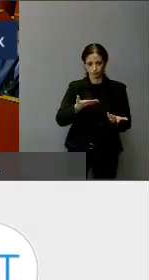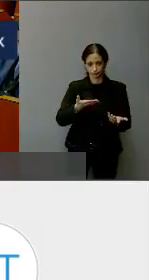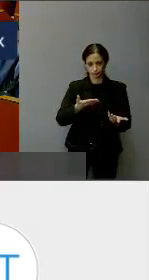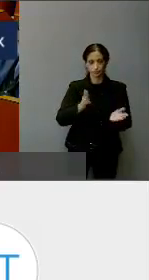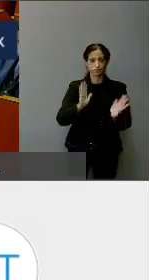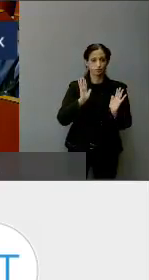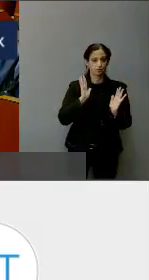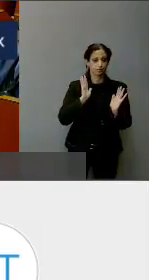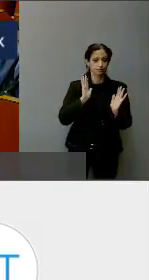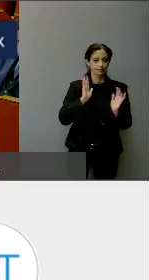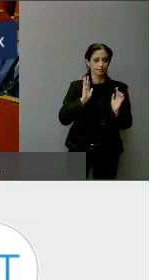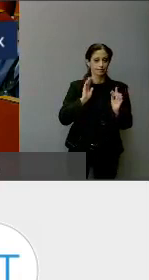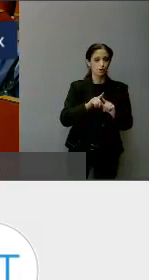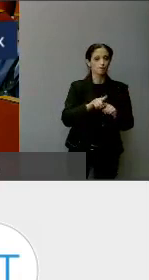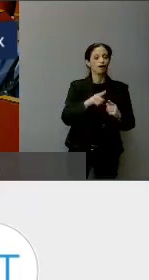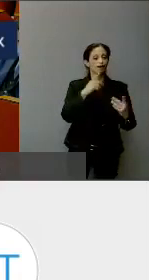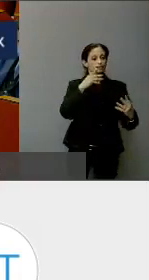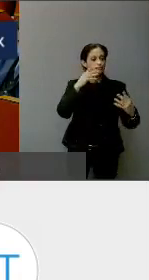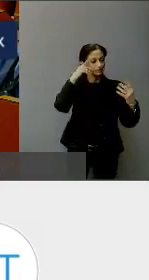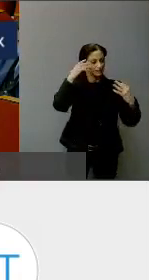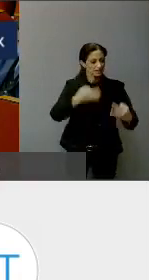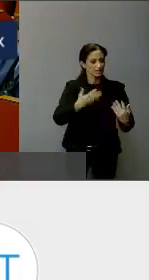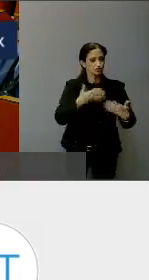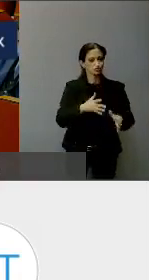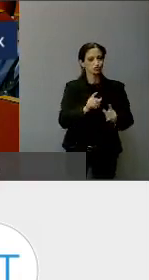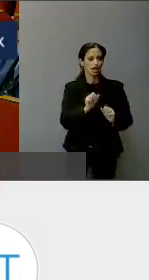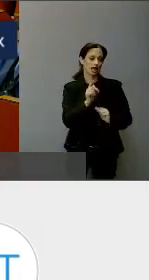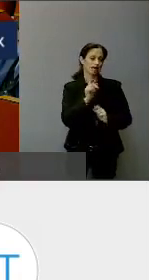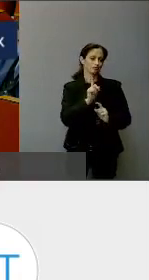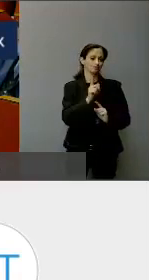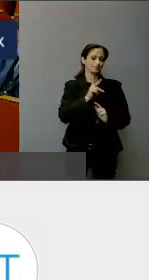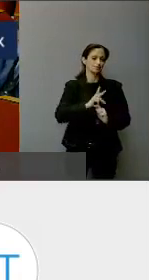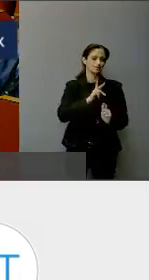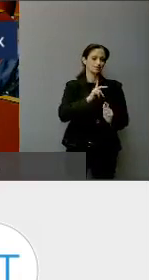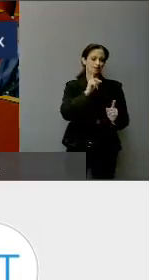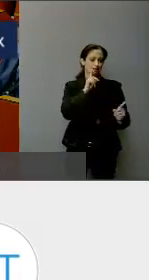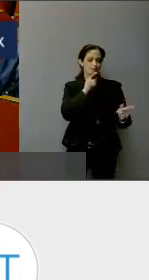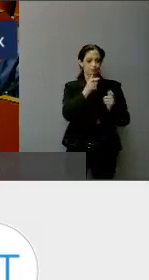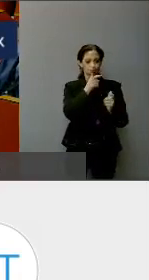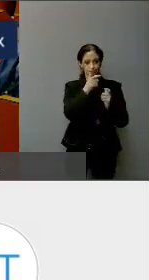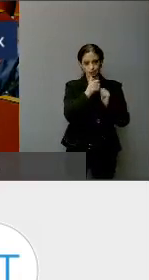io credo che bisognerà a ricordarci